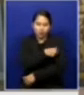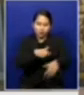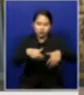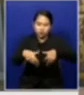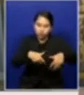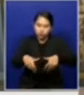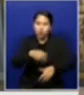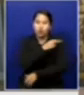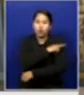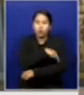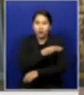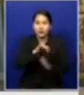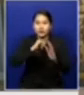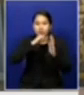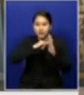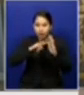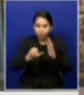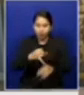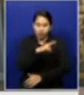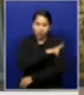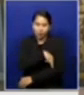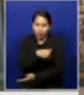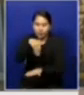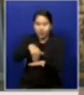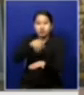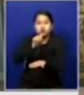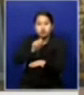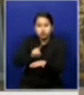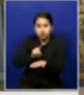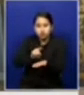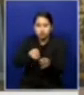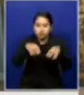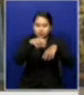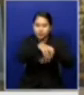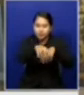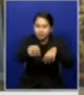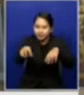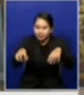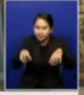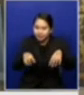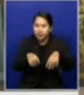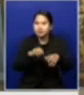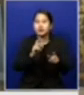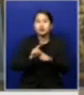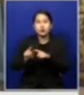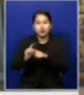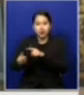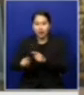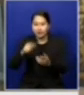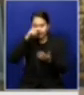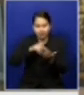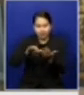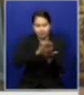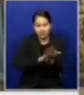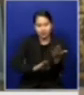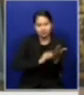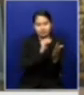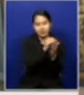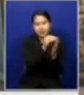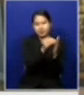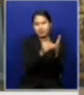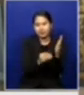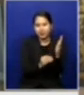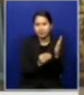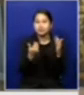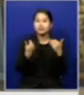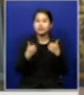โรงพยาบาลศูนย์กระจายอยู่ทั่วประเทศโรงพยาบาลมหาวิทยาลัยและศูนย์ความเป็นเลิศต่างๆกระจายอยู่นี่คือหัว